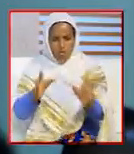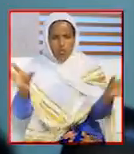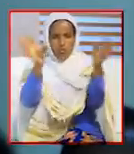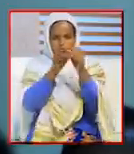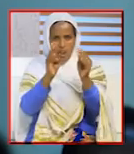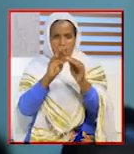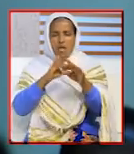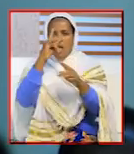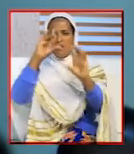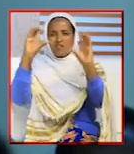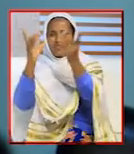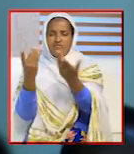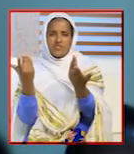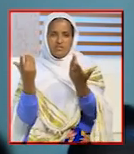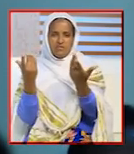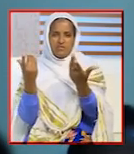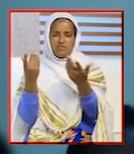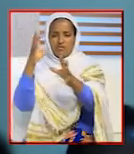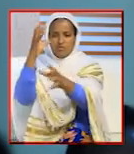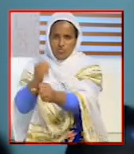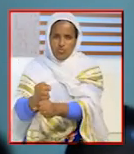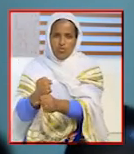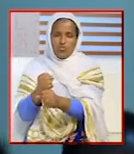ጉባኤም ላይ አንድ ክፍል